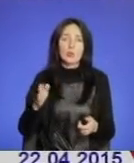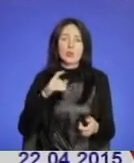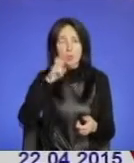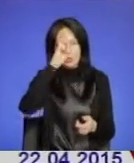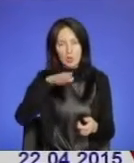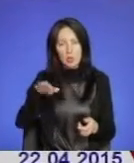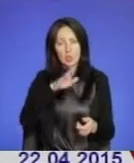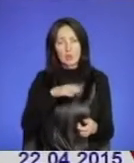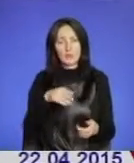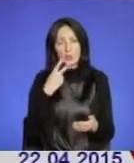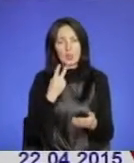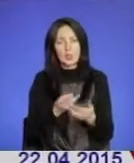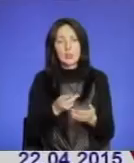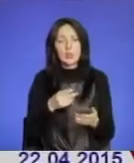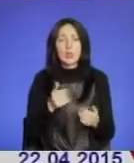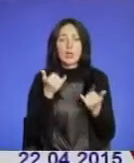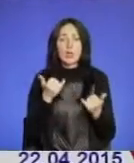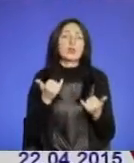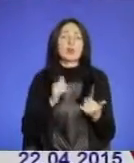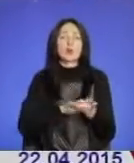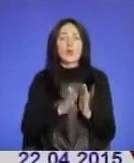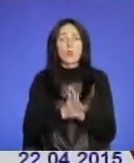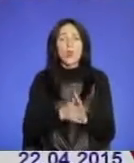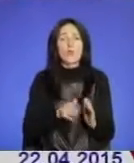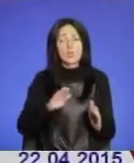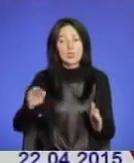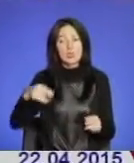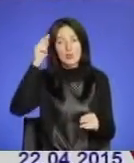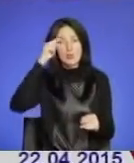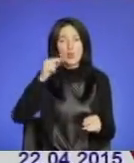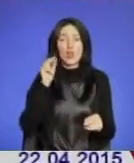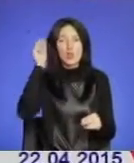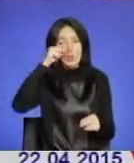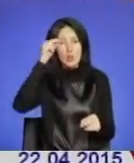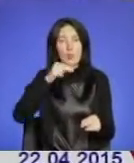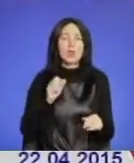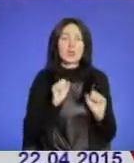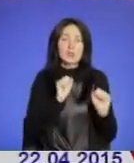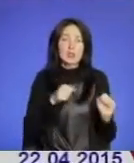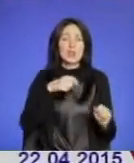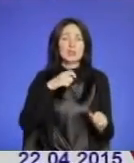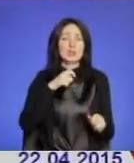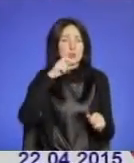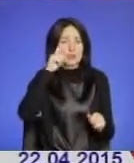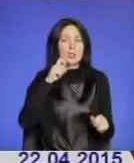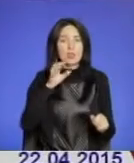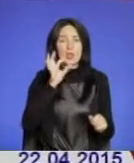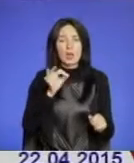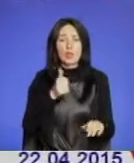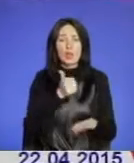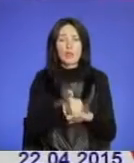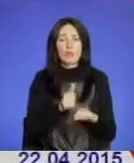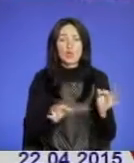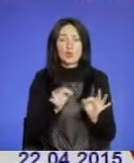сучасні умови, школярі із задоволенням вивчають предмет «Захист вітчизни», каже головний суддя змагань підполковник